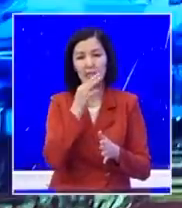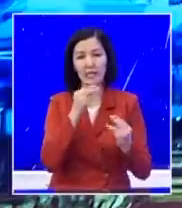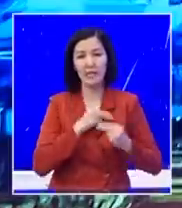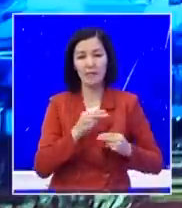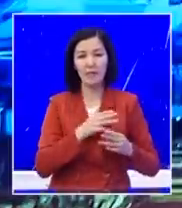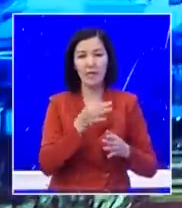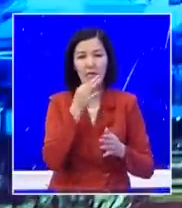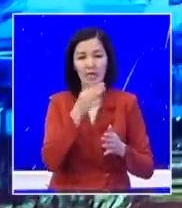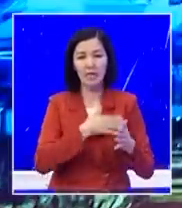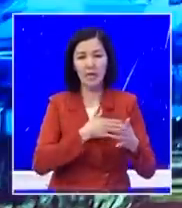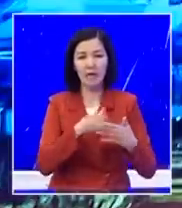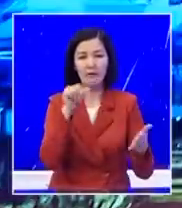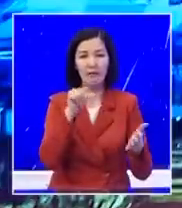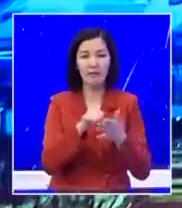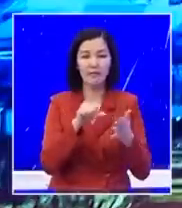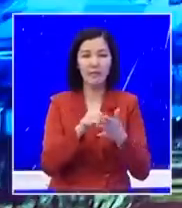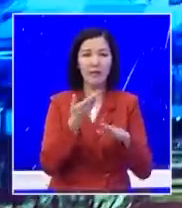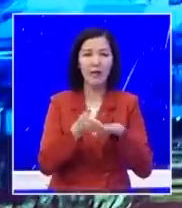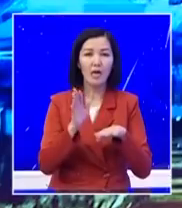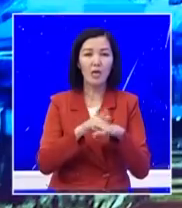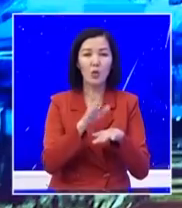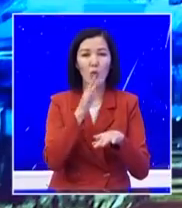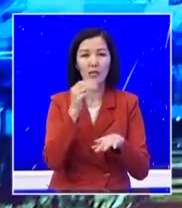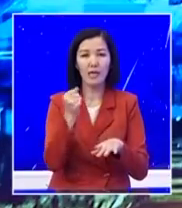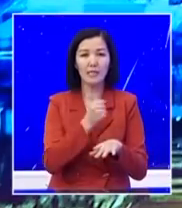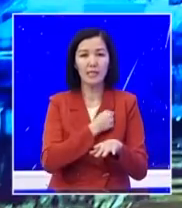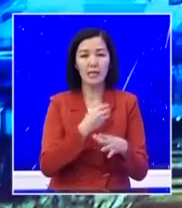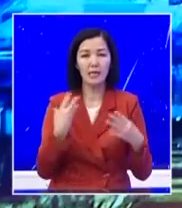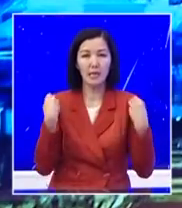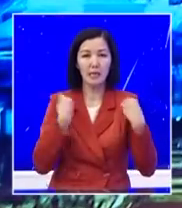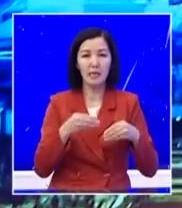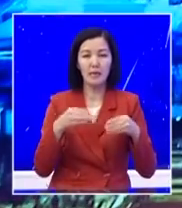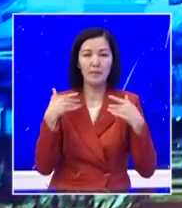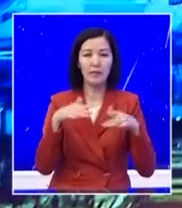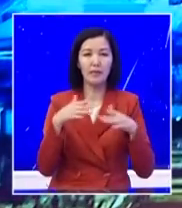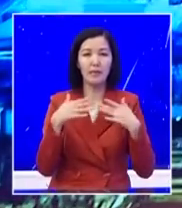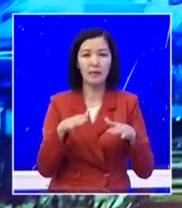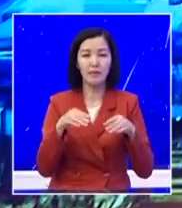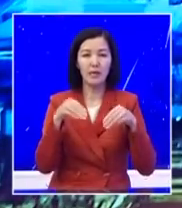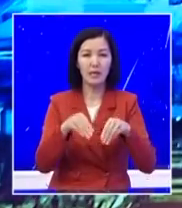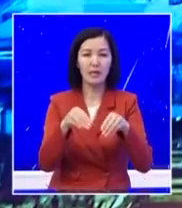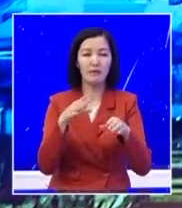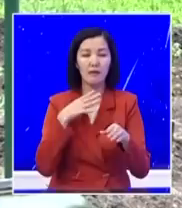ерте араласқан ол, ел басына күн туған шақта әскерлерге киім тігіп, егін екті.